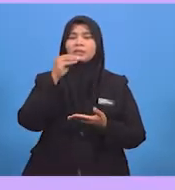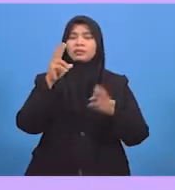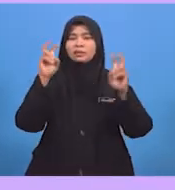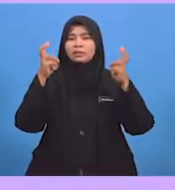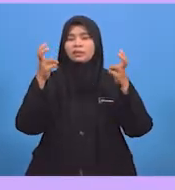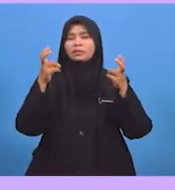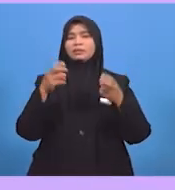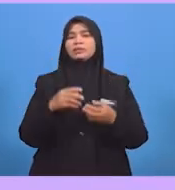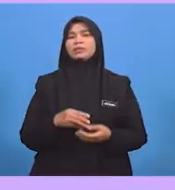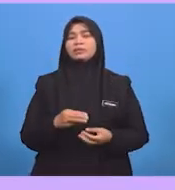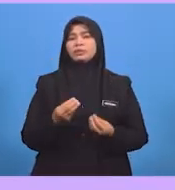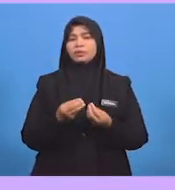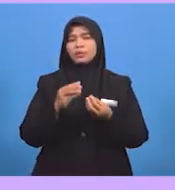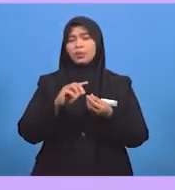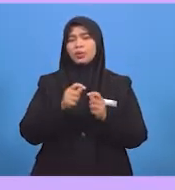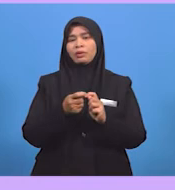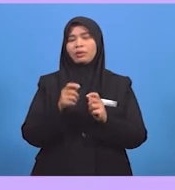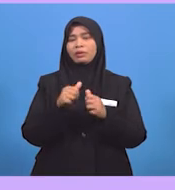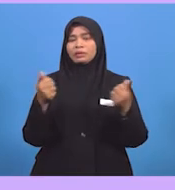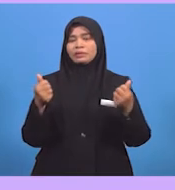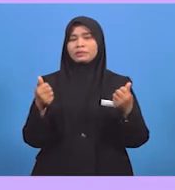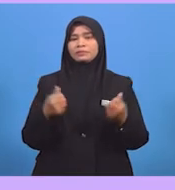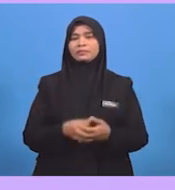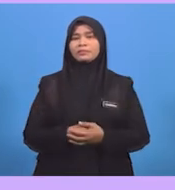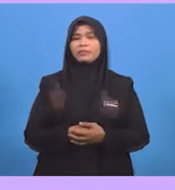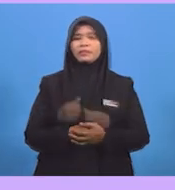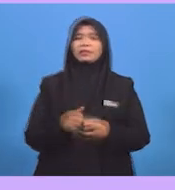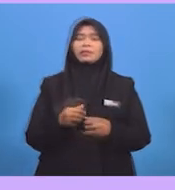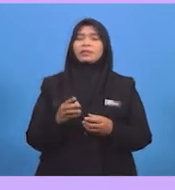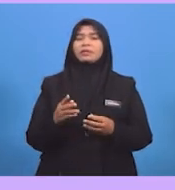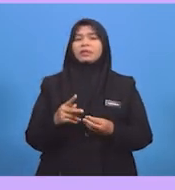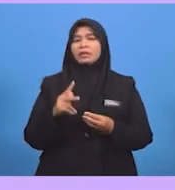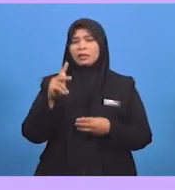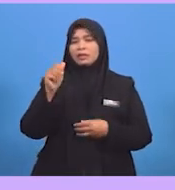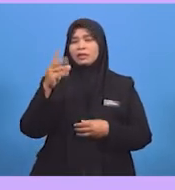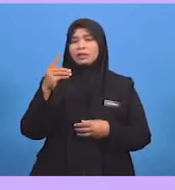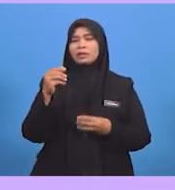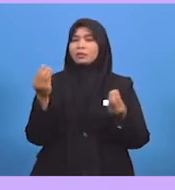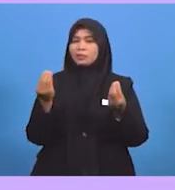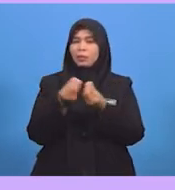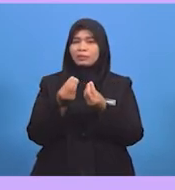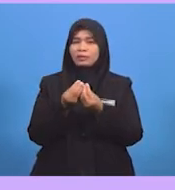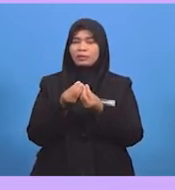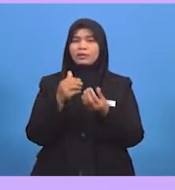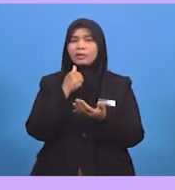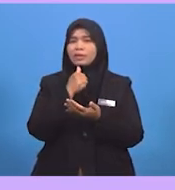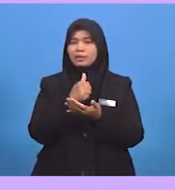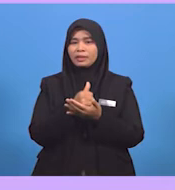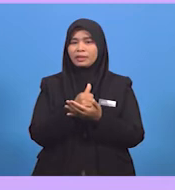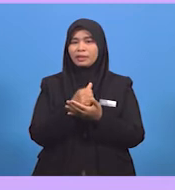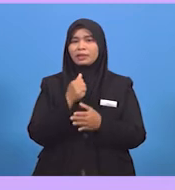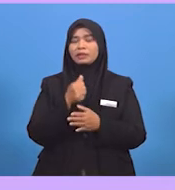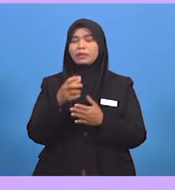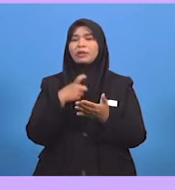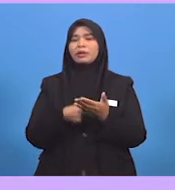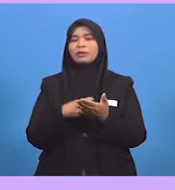Kita belajar topik kadar pertukaran asing. Kadar pertukaran asing ialah nilai atau harga mata wang